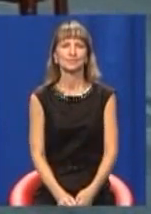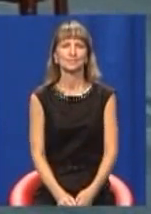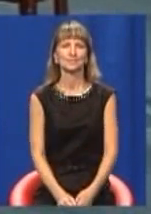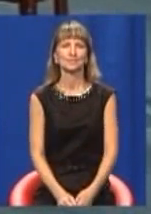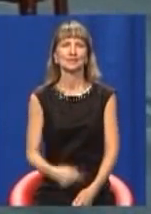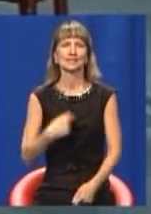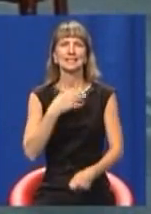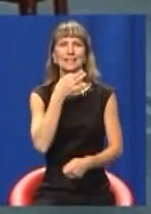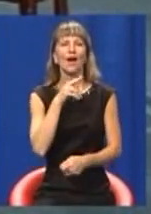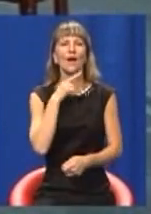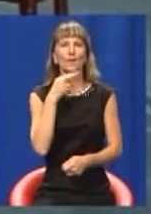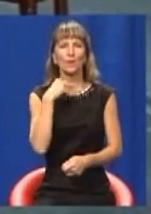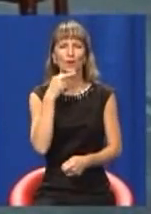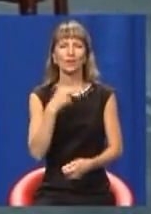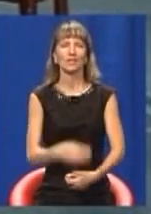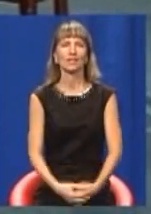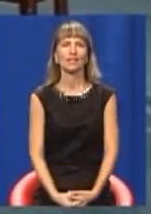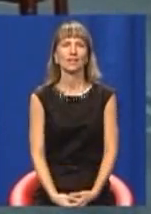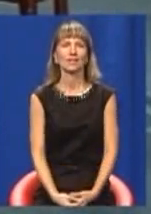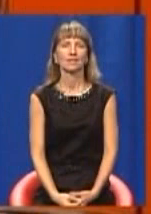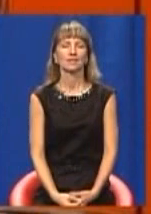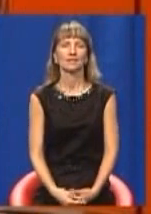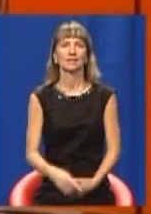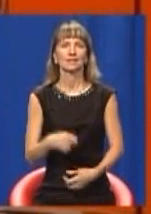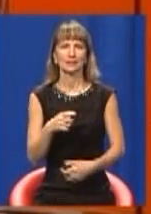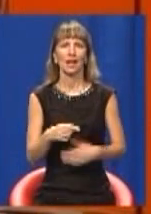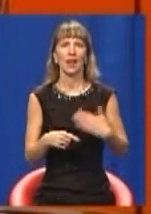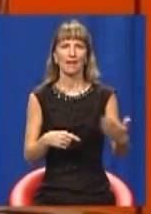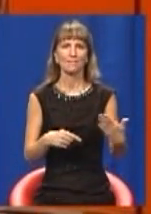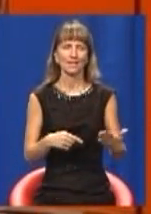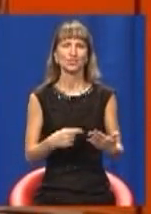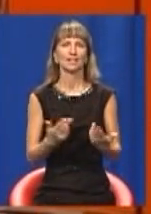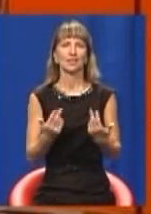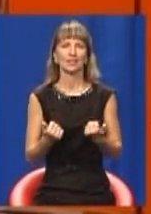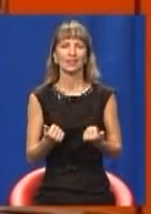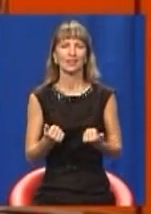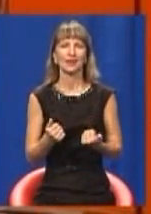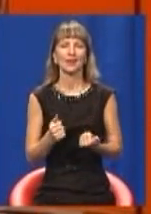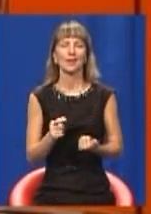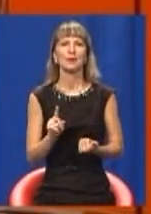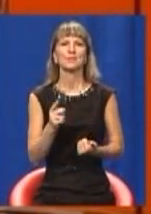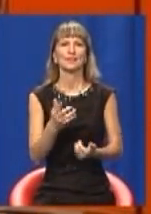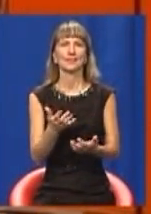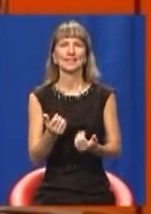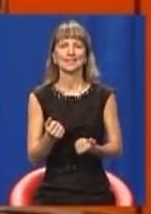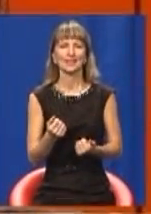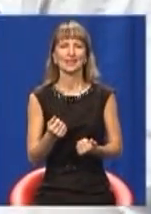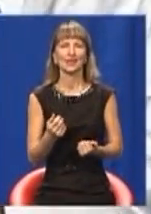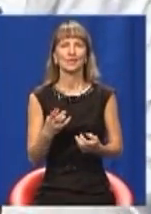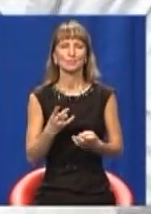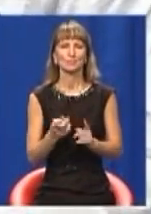Сказал, что не рассыпай. Ты левша? Да. Да? То даже левой рукой нужно